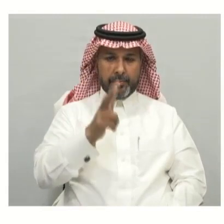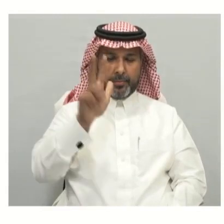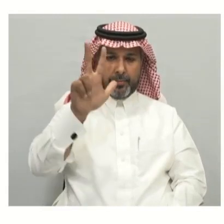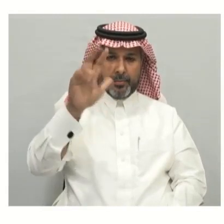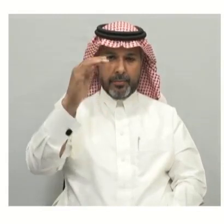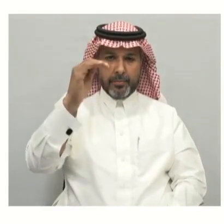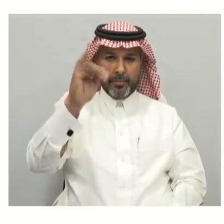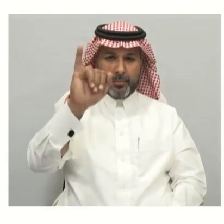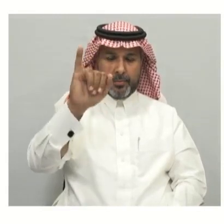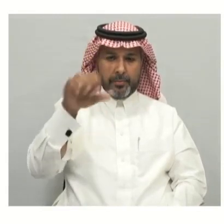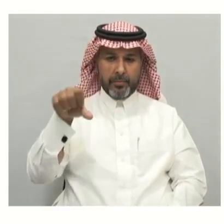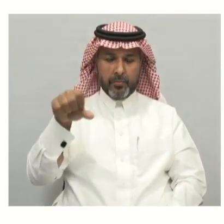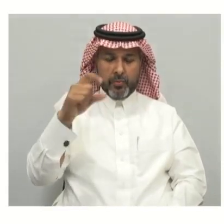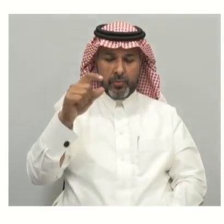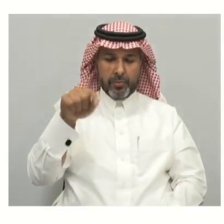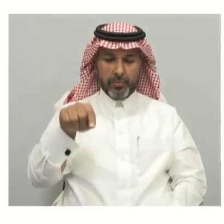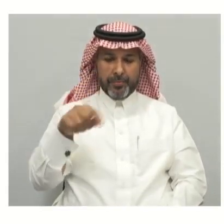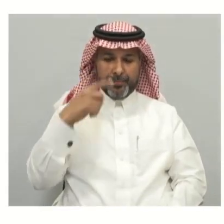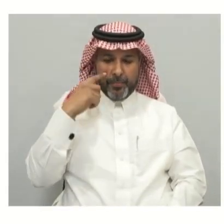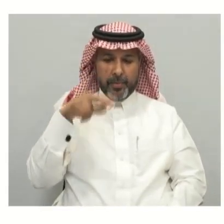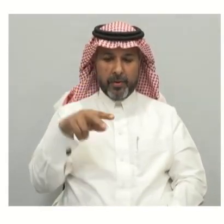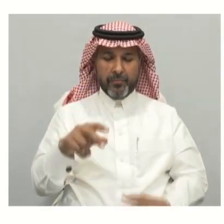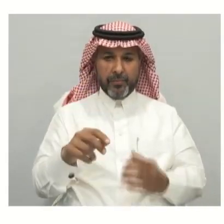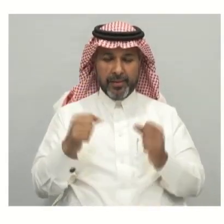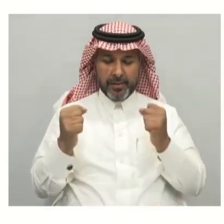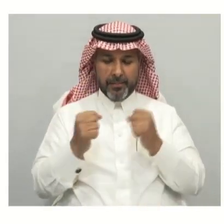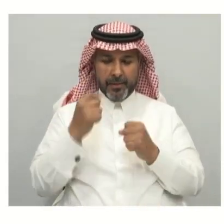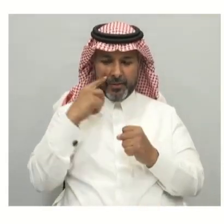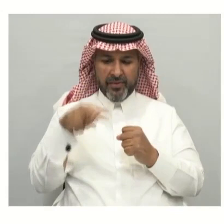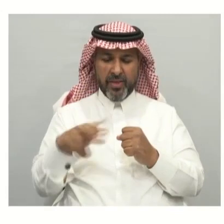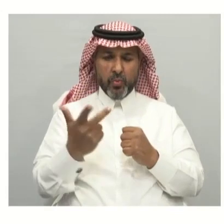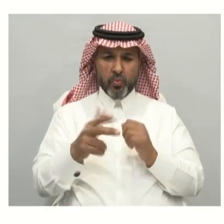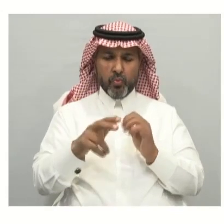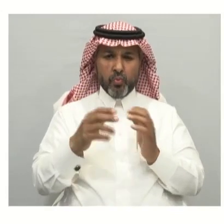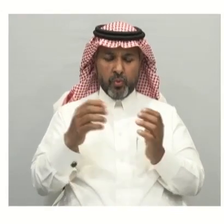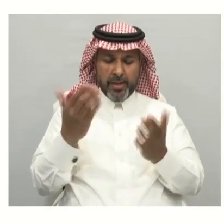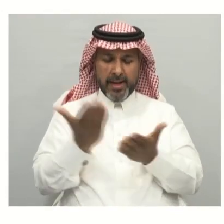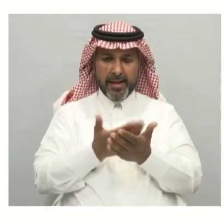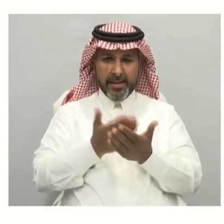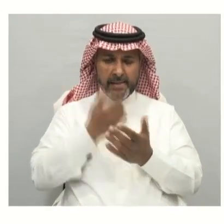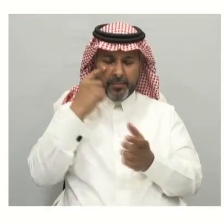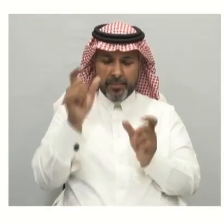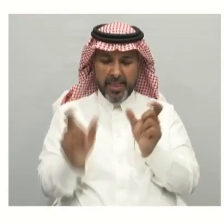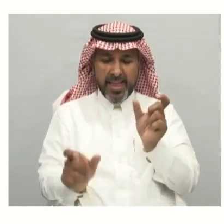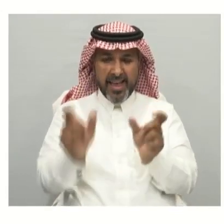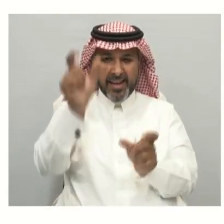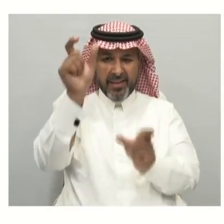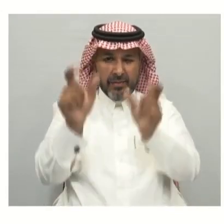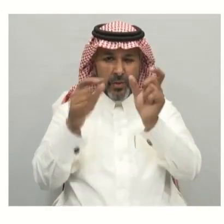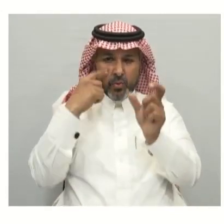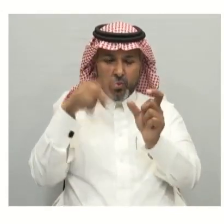التمثيل بالاعمده هو طريقه للمقارنه بين البيانات باستعمال الاعمده